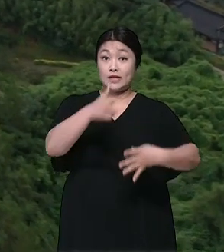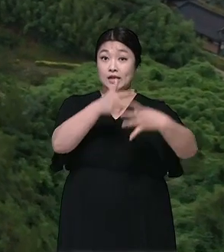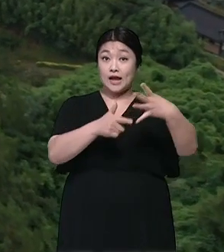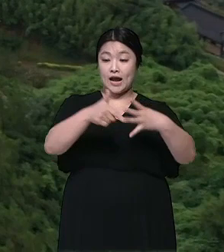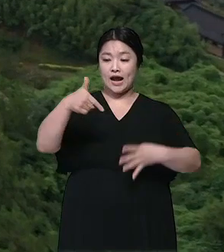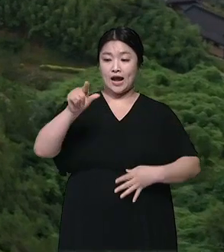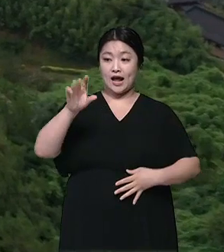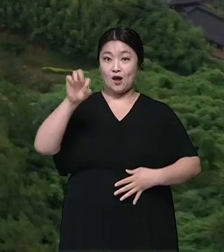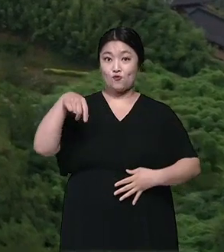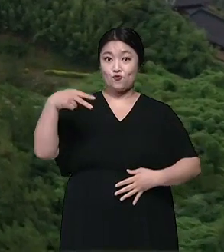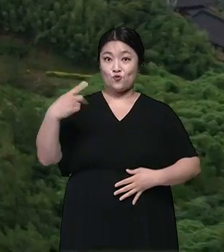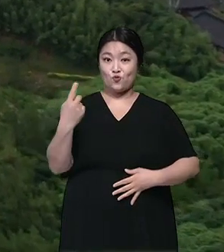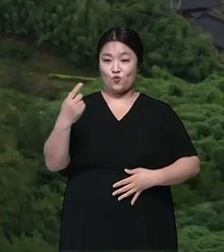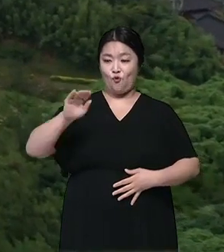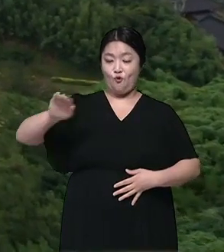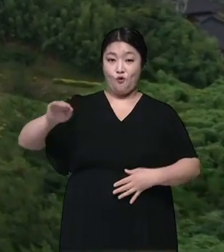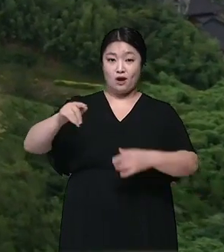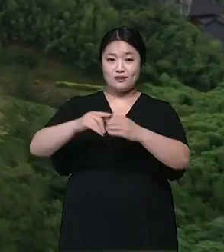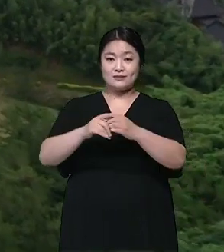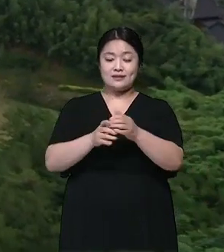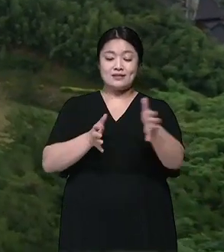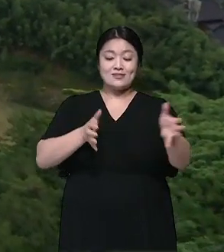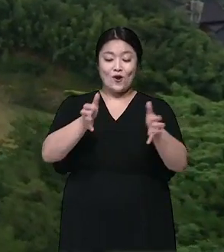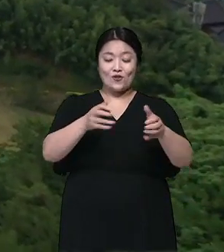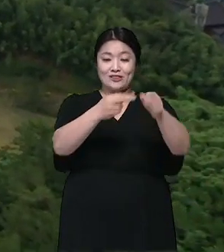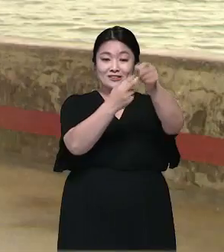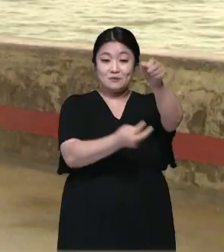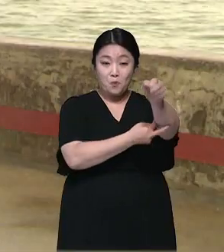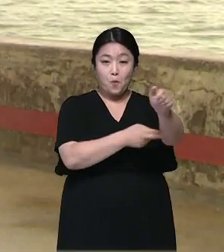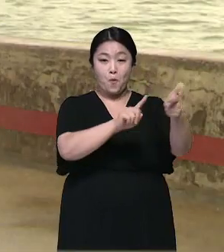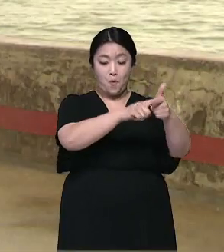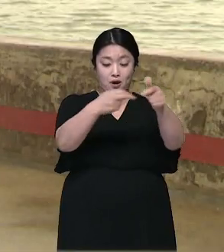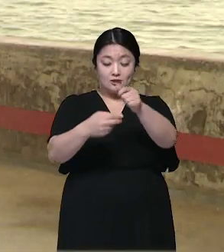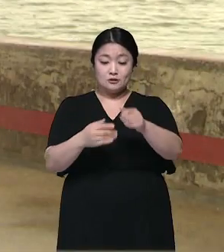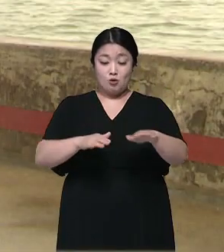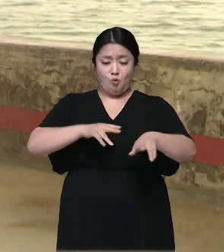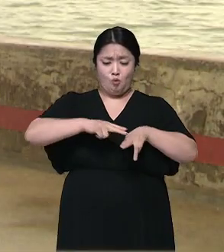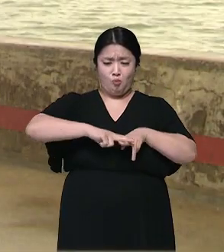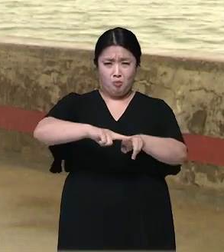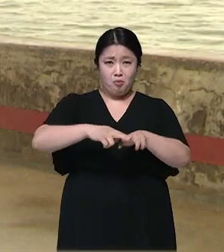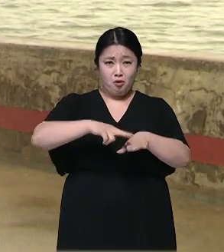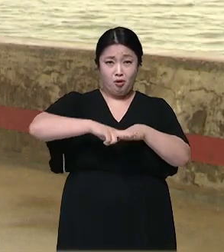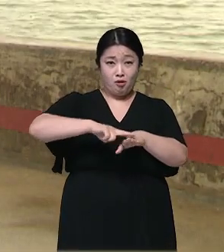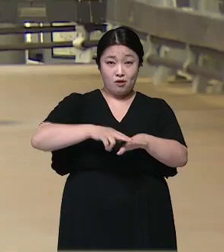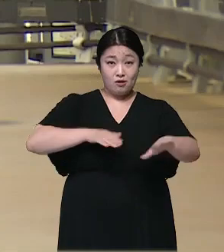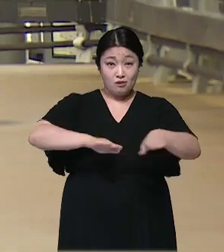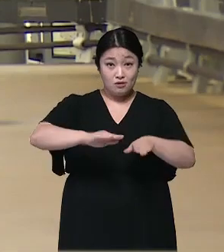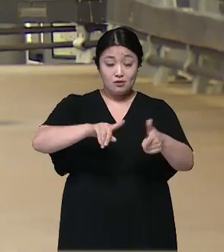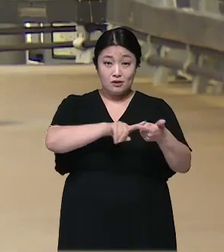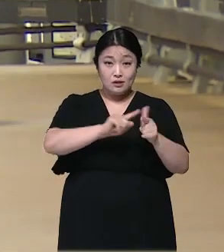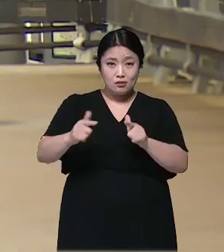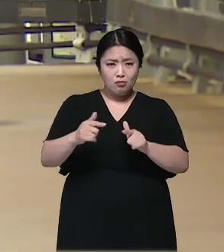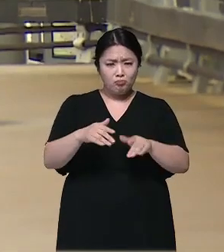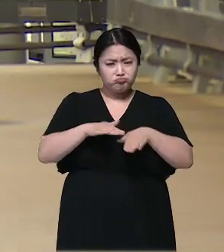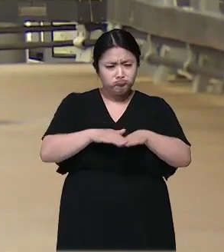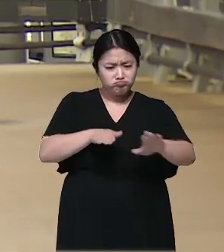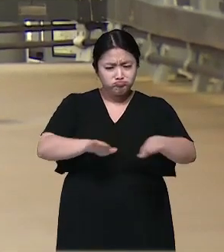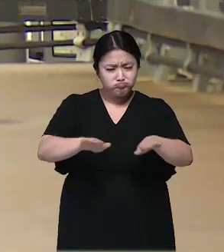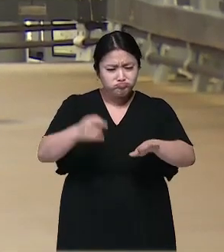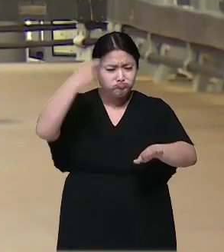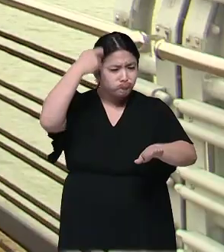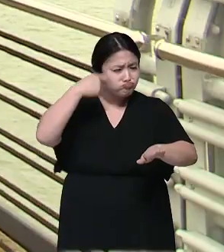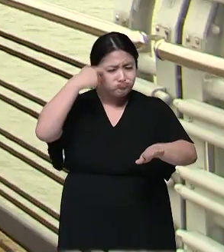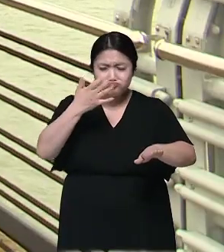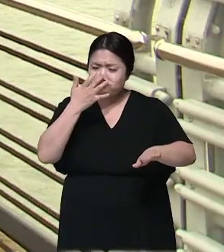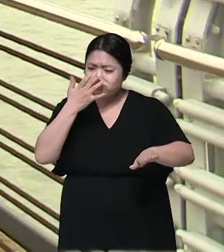강진 가우도를 양쪽에서 잇고 있는 청자다리와 다산다리. 출렁다리라고 이름 붙여졌지만 좀처럼 출렁거림을